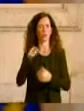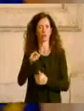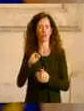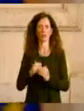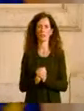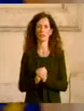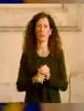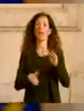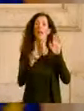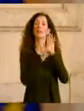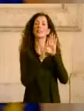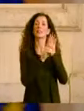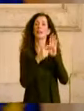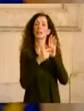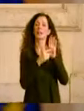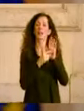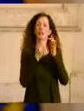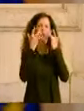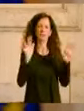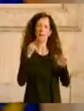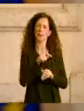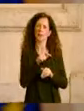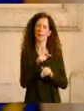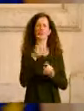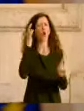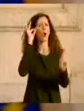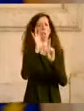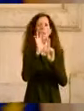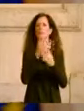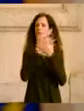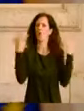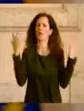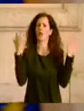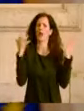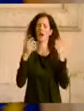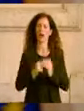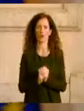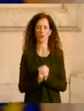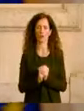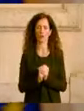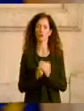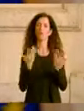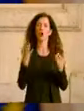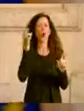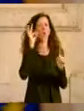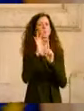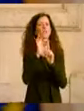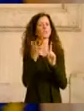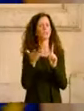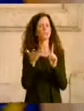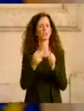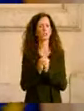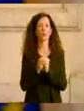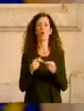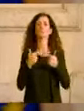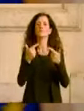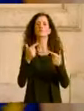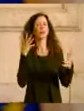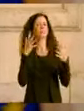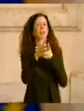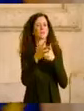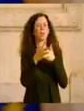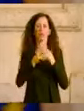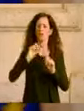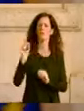sulle semplificazioni l'obiettivo è molto chiaro: rendere più rapidi, più trasparenti